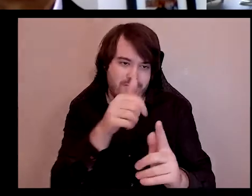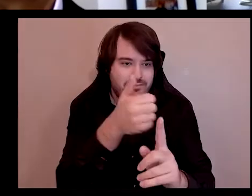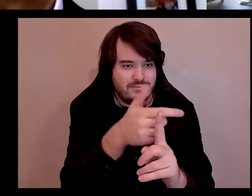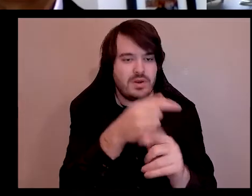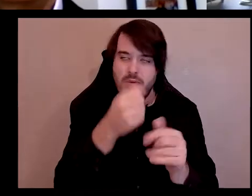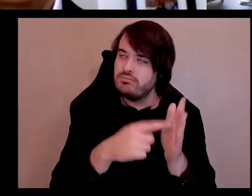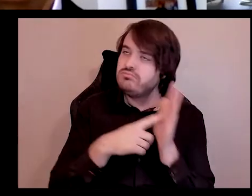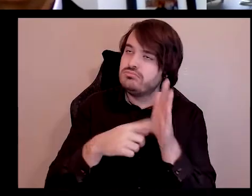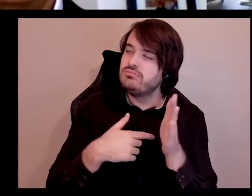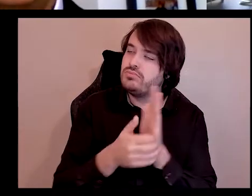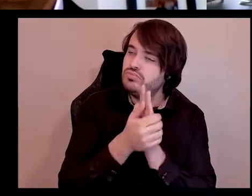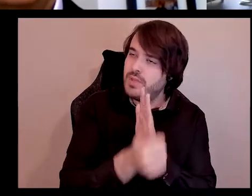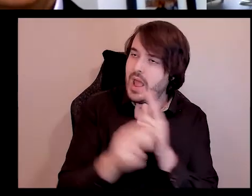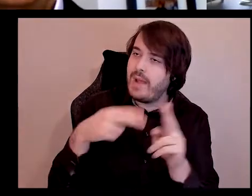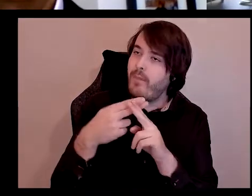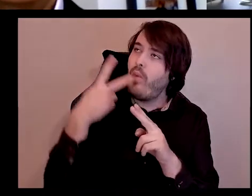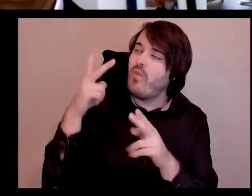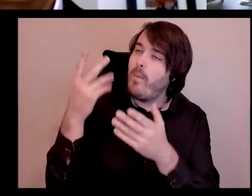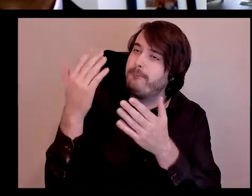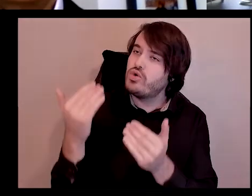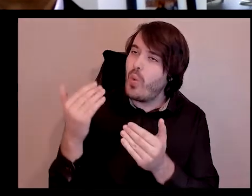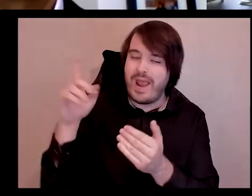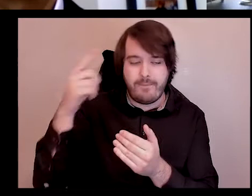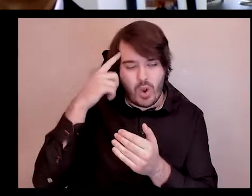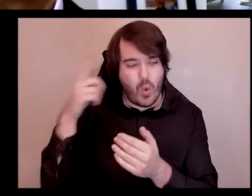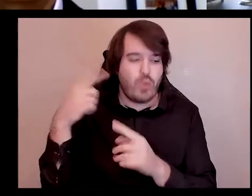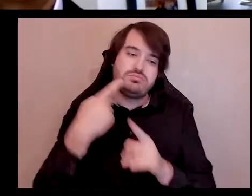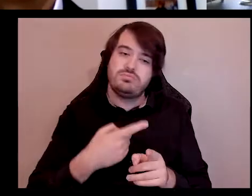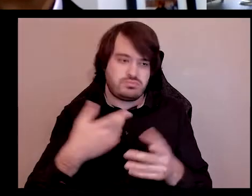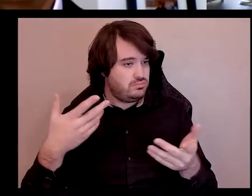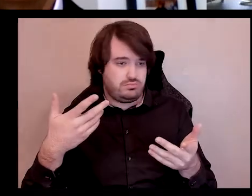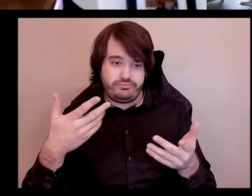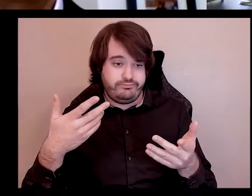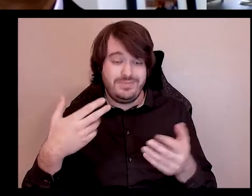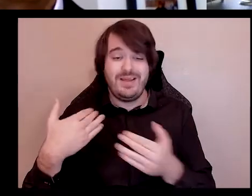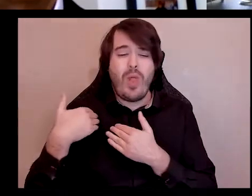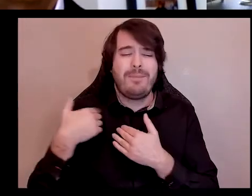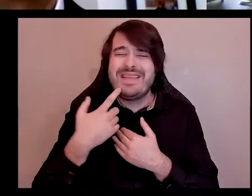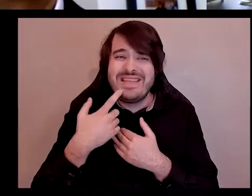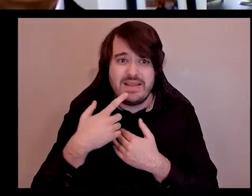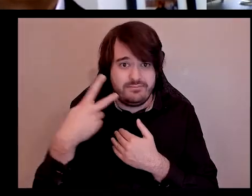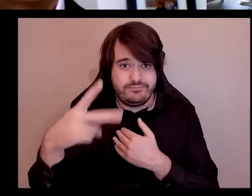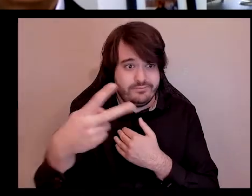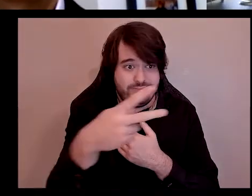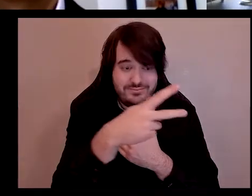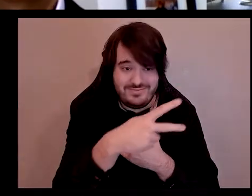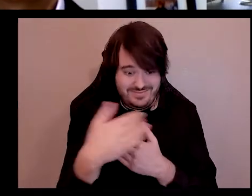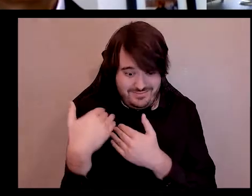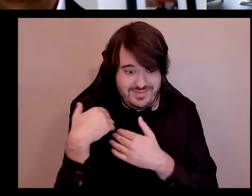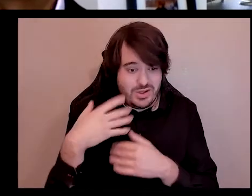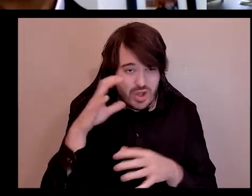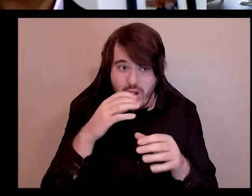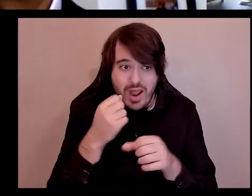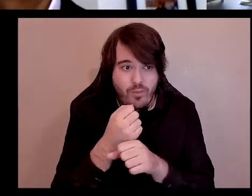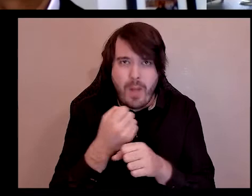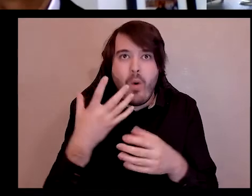une candidate plutôt qu'un autre ou une autre? Indéniablement, c'est la capacité à démontrer la compétence et la réponse aux besoins qui sont manifestés par l'employeur.